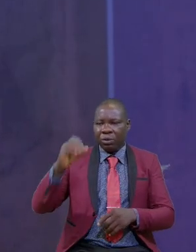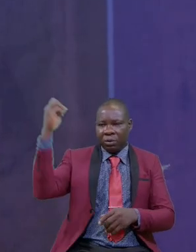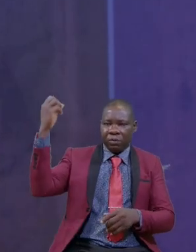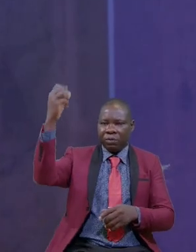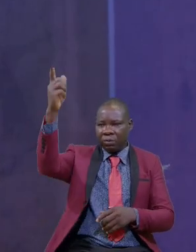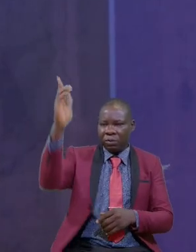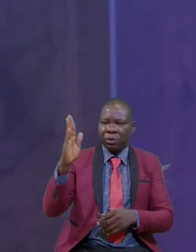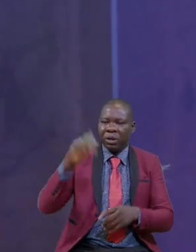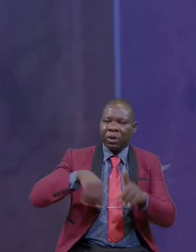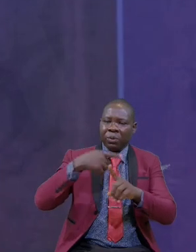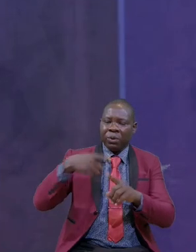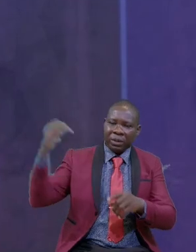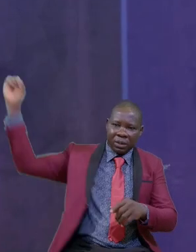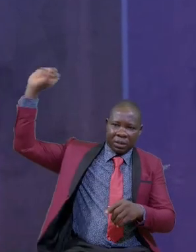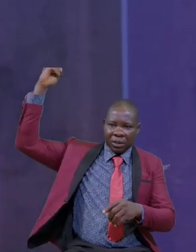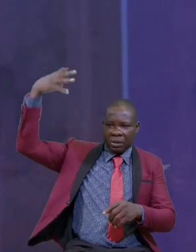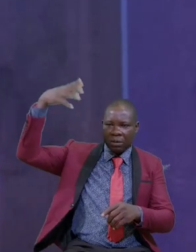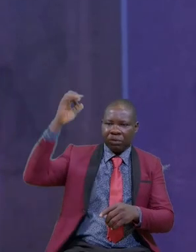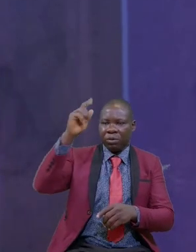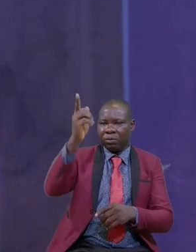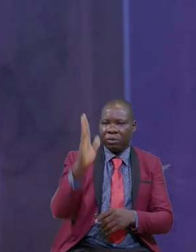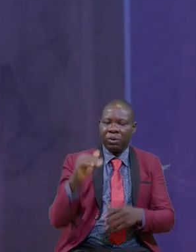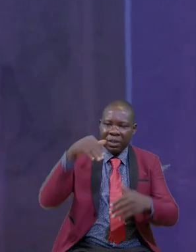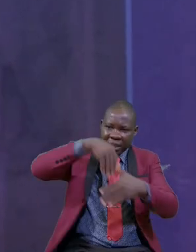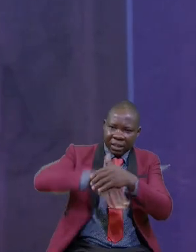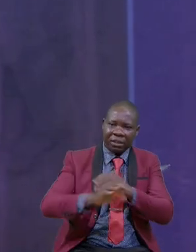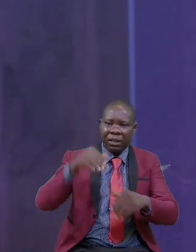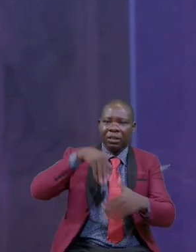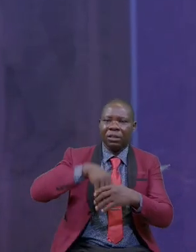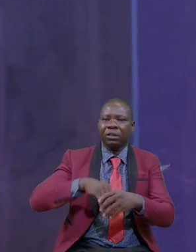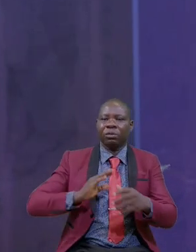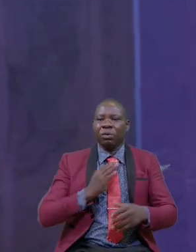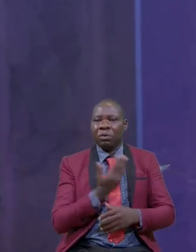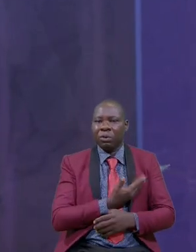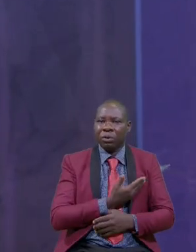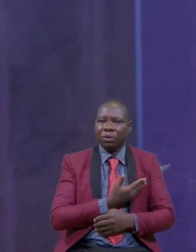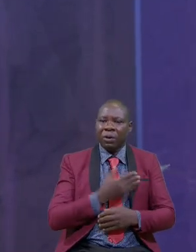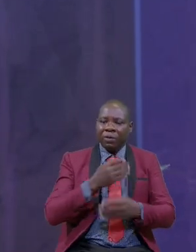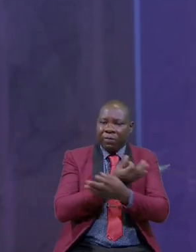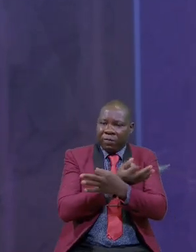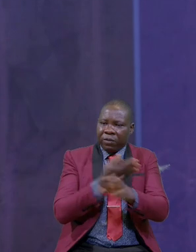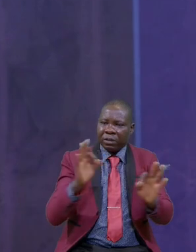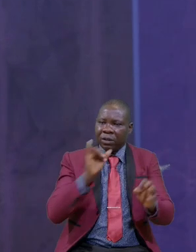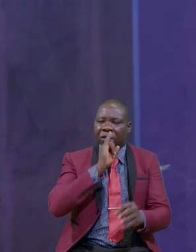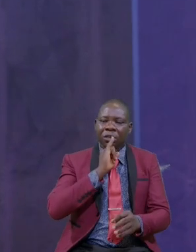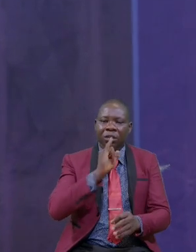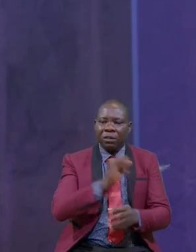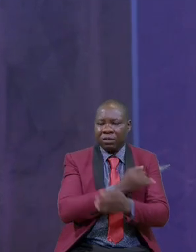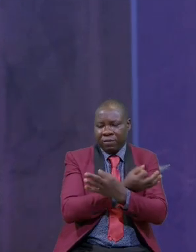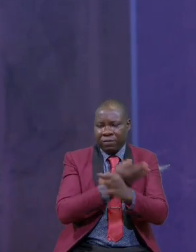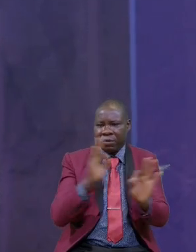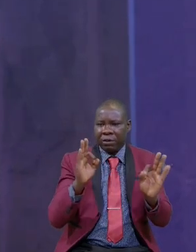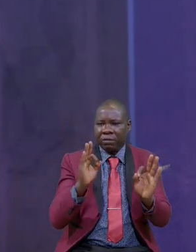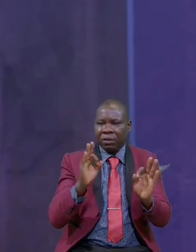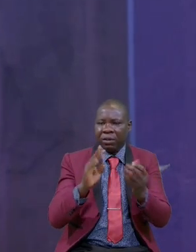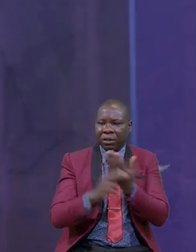est entrée dans notre vie, le pardon est le pardon et la libération est la libération. Aux yeux de Dieu.